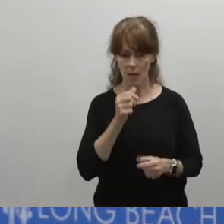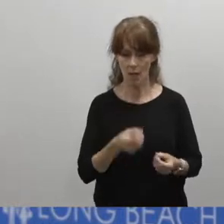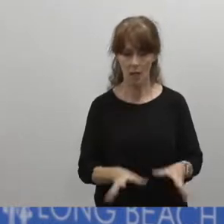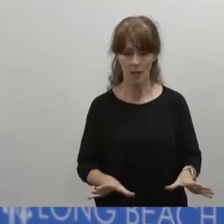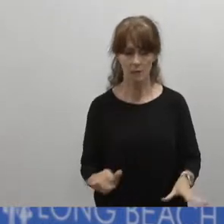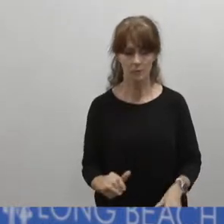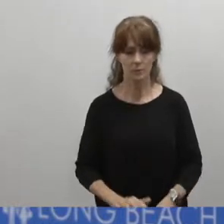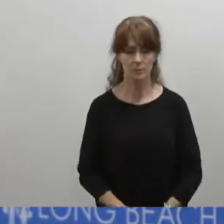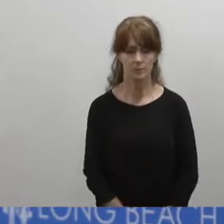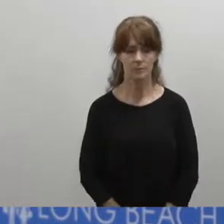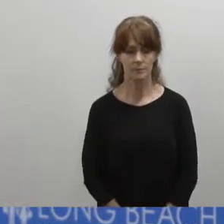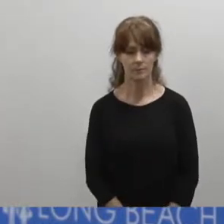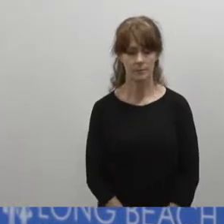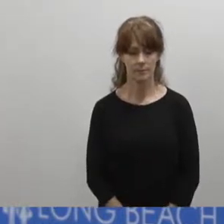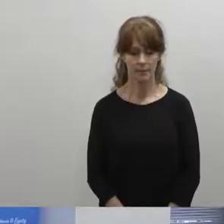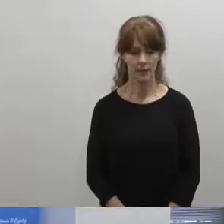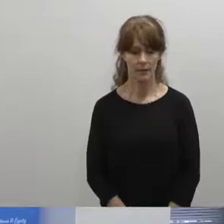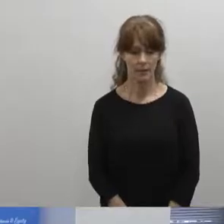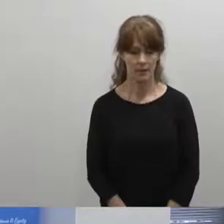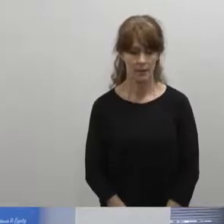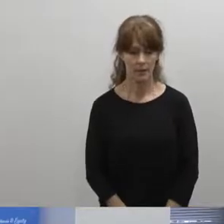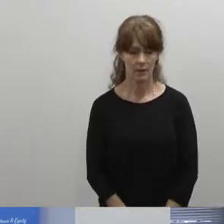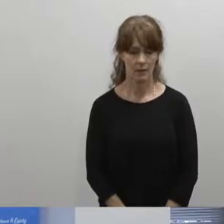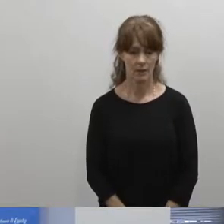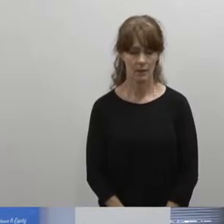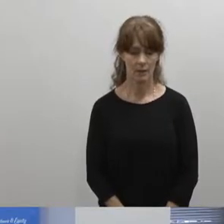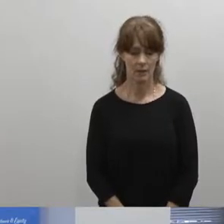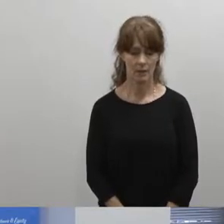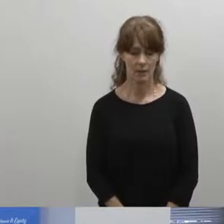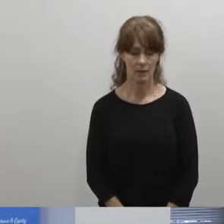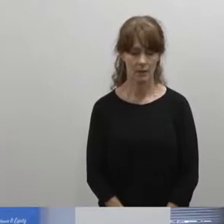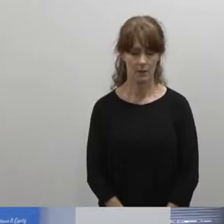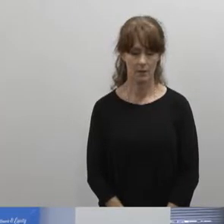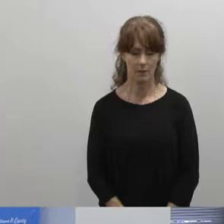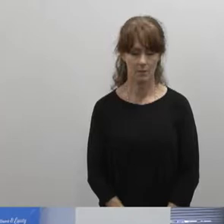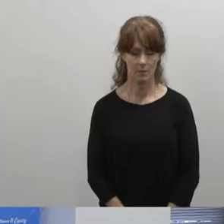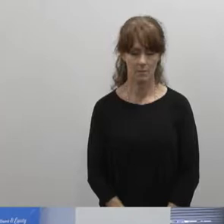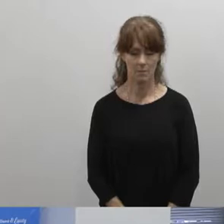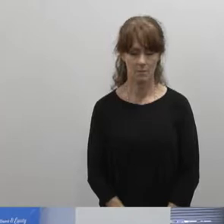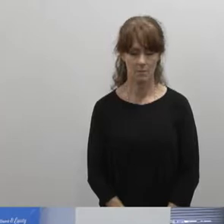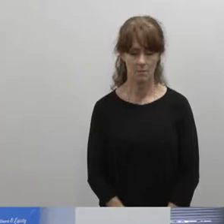thà bắt thiên bắt mùi nâng chụp nạch nâng vì ọt bắt bóng.